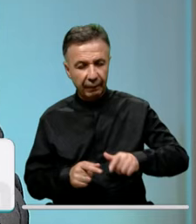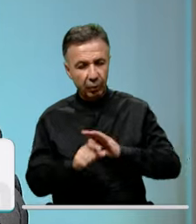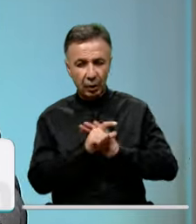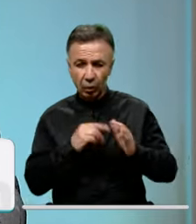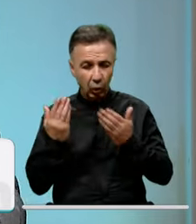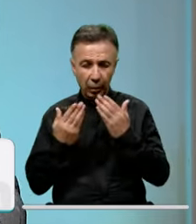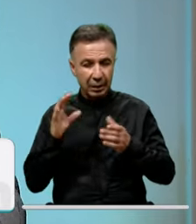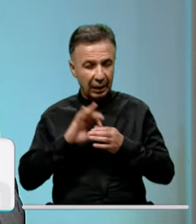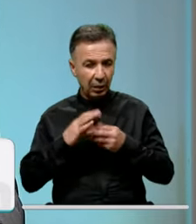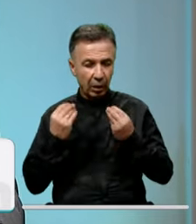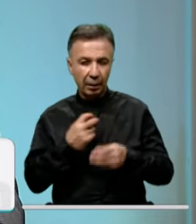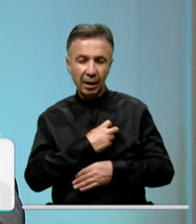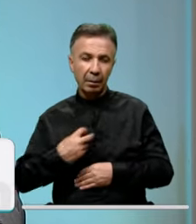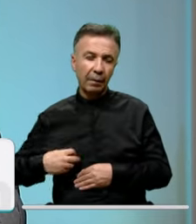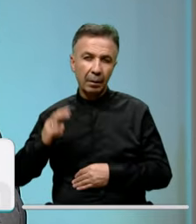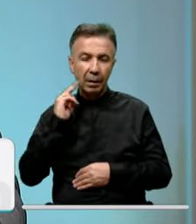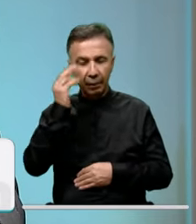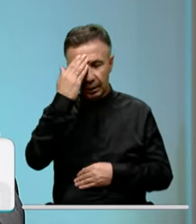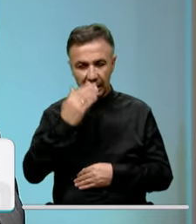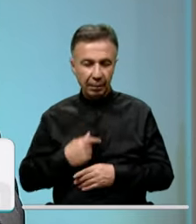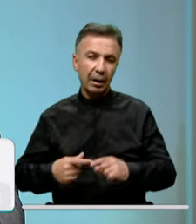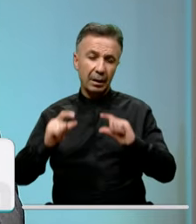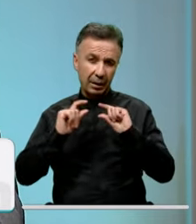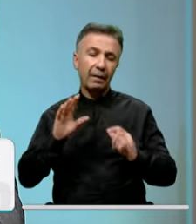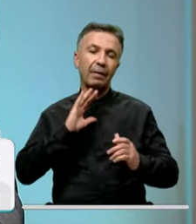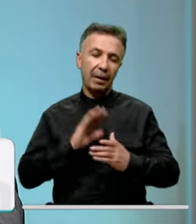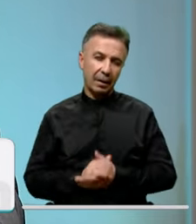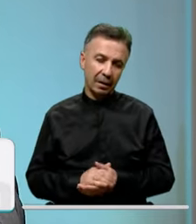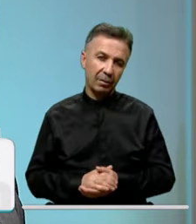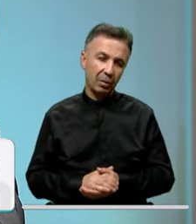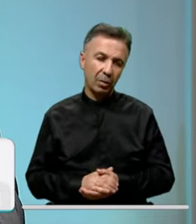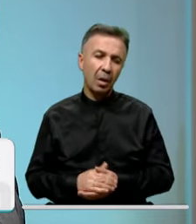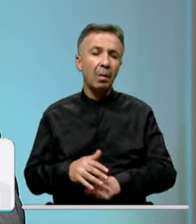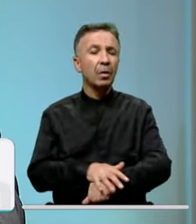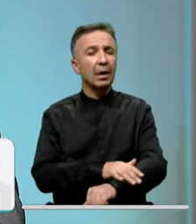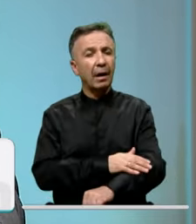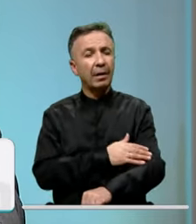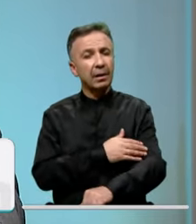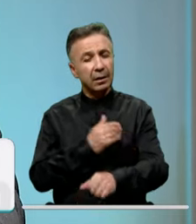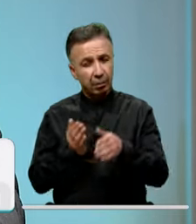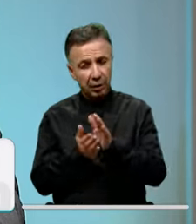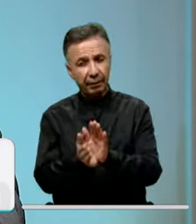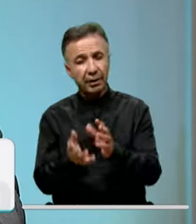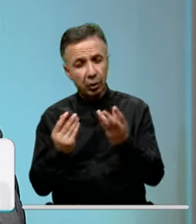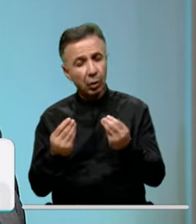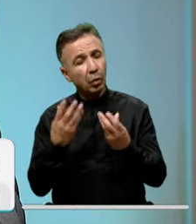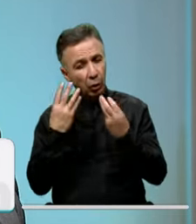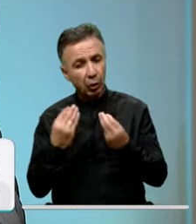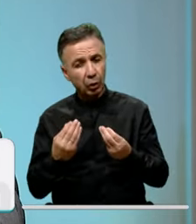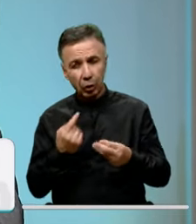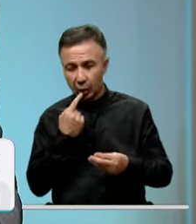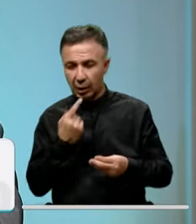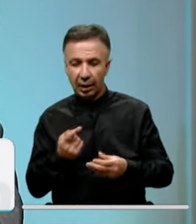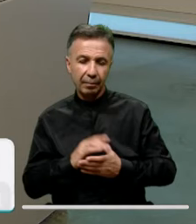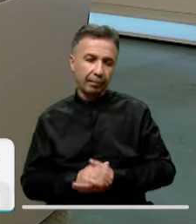da Efendimiz Aleyhisselatü Vesselam'ın hadisi bulunduğunu, ecrinin, mükafatının çok olduğunu